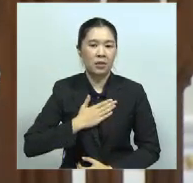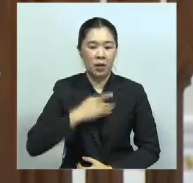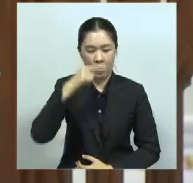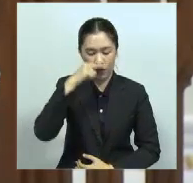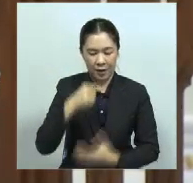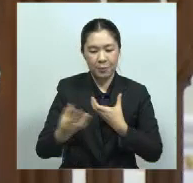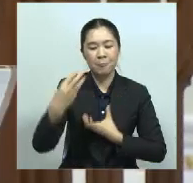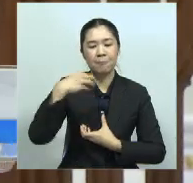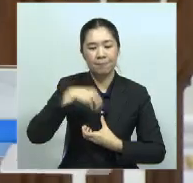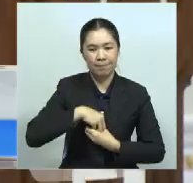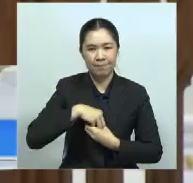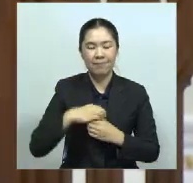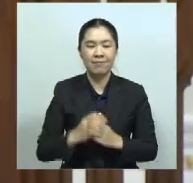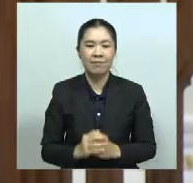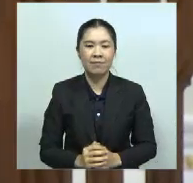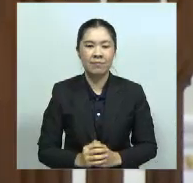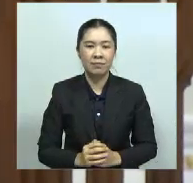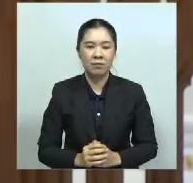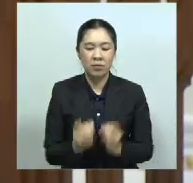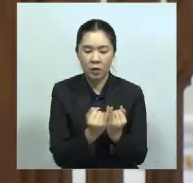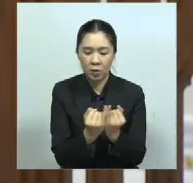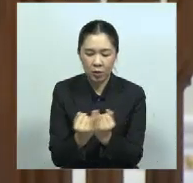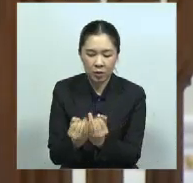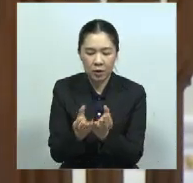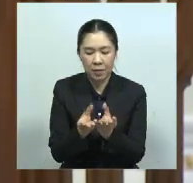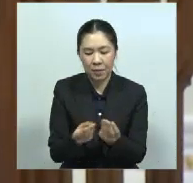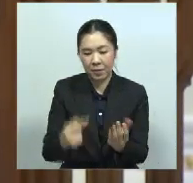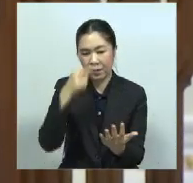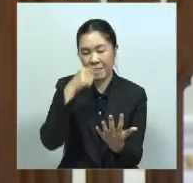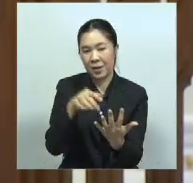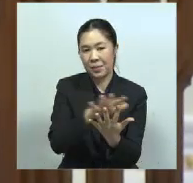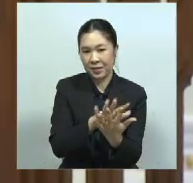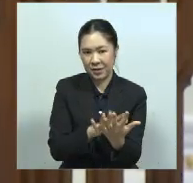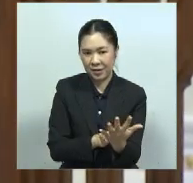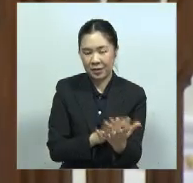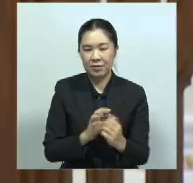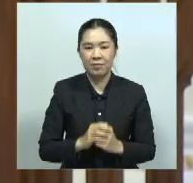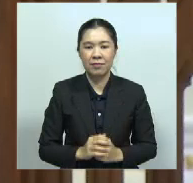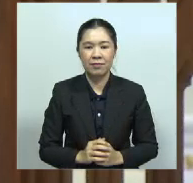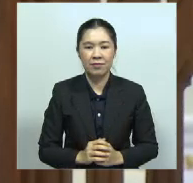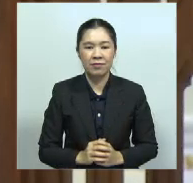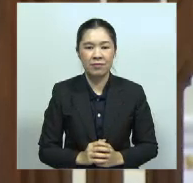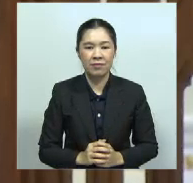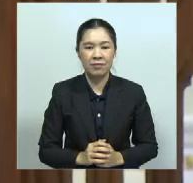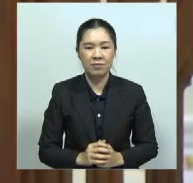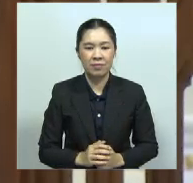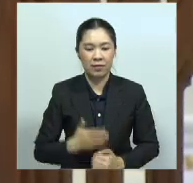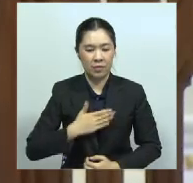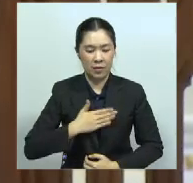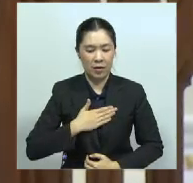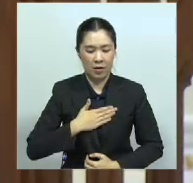สัมพันธ์นี้ไว้ตลอดไปนะครับสร้างความคุ้นเคยกับแผ่นดินแม่ให้มากๆนะครับเพราะเราจะต้องไม่ลืม